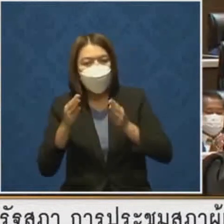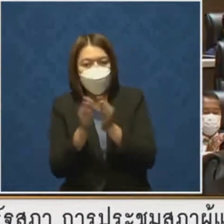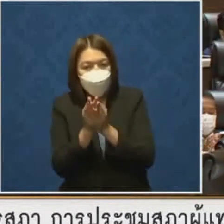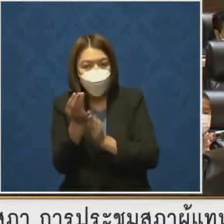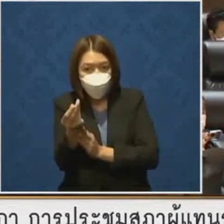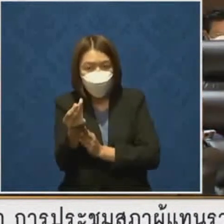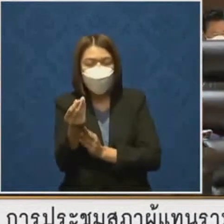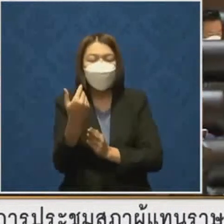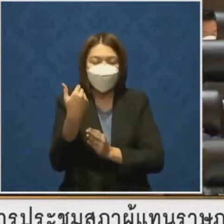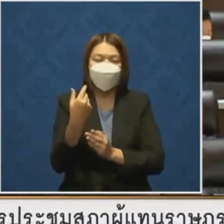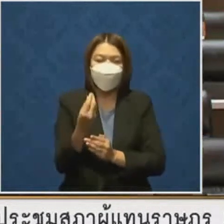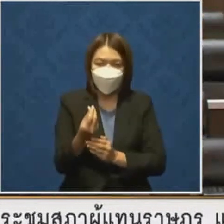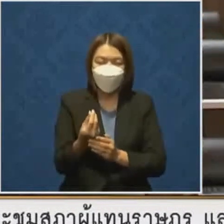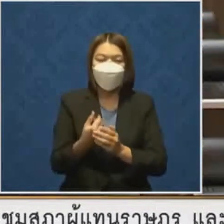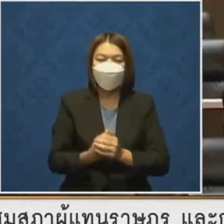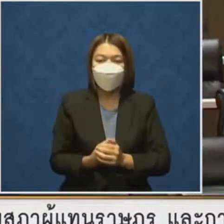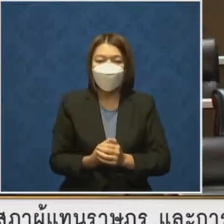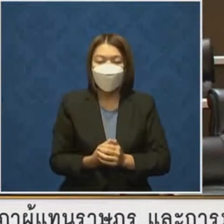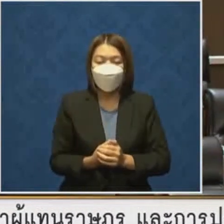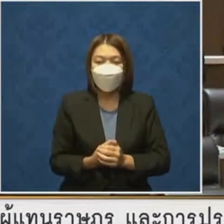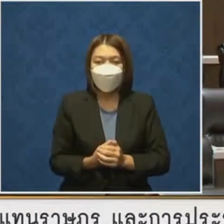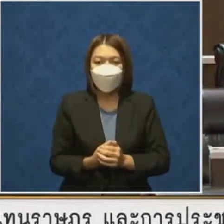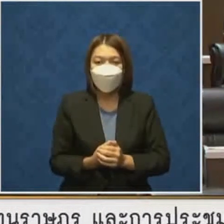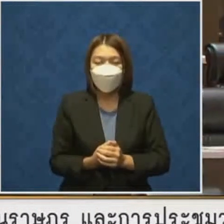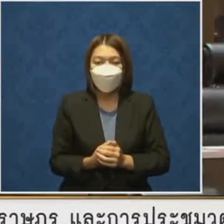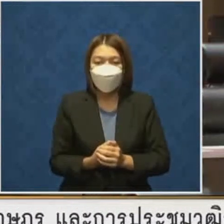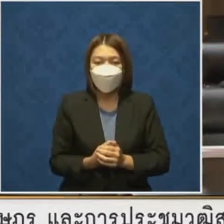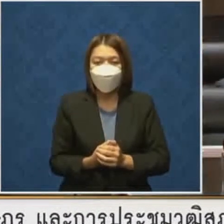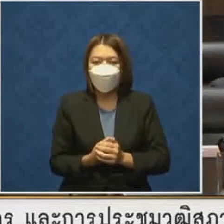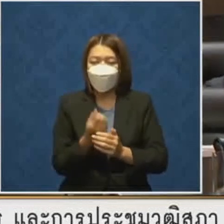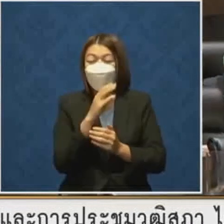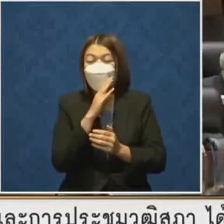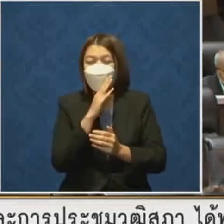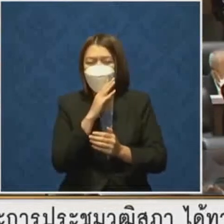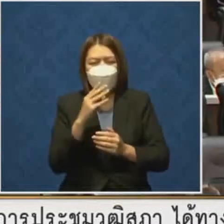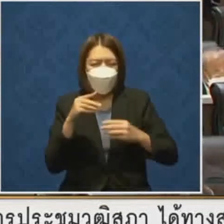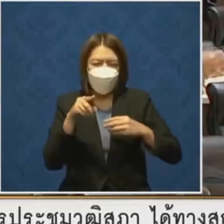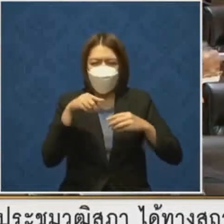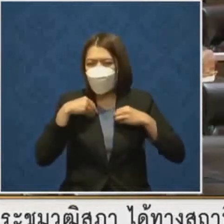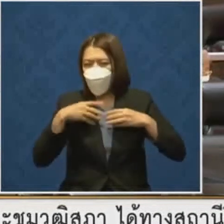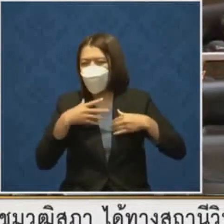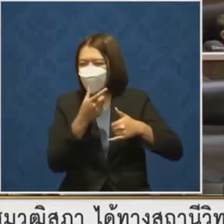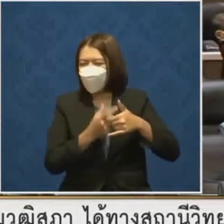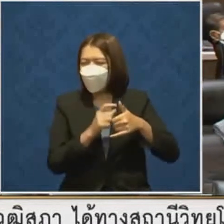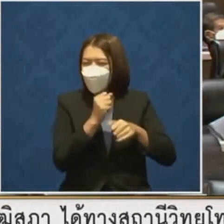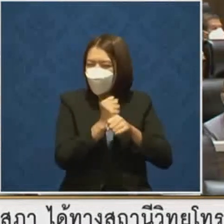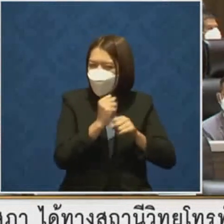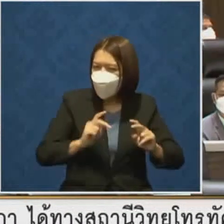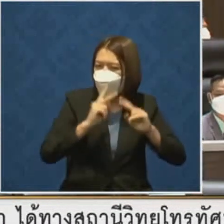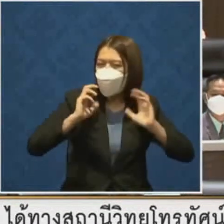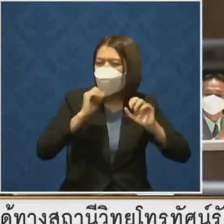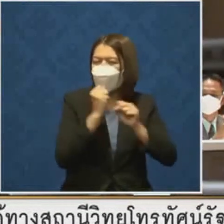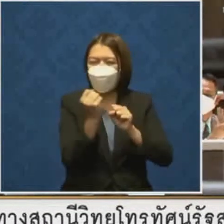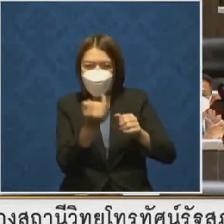บาทขึ้นไปพี่สีก็พวกกลุ่มนี้ก็จะไปเผชิญชะตากรรมกับพี่สีต่อไปนะ ค่ะ ส่วนลุงตู่ลุงป้อมจะเล่นเก